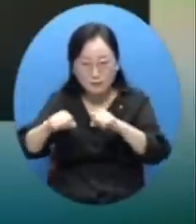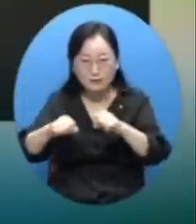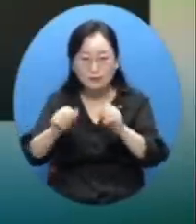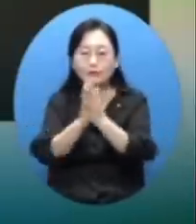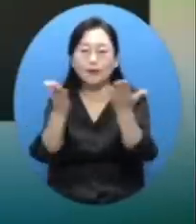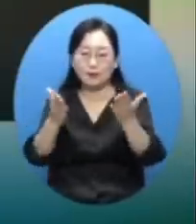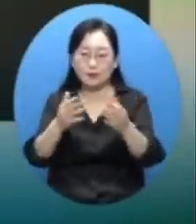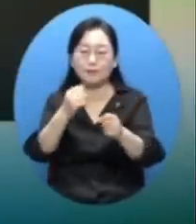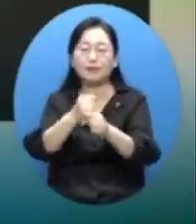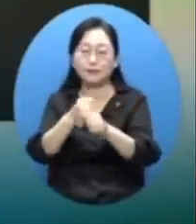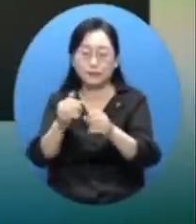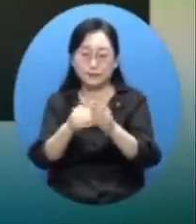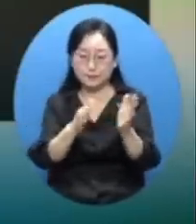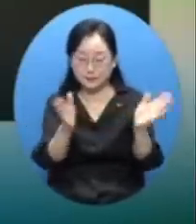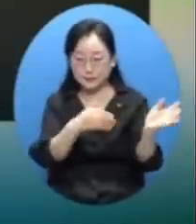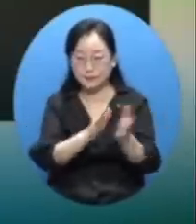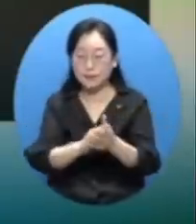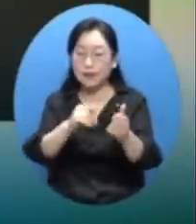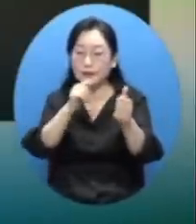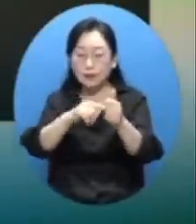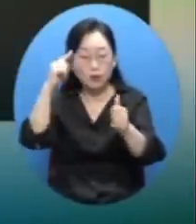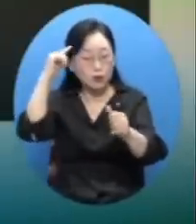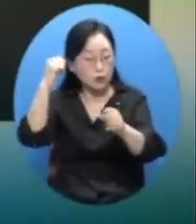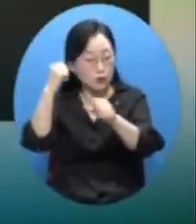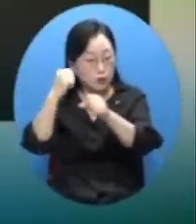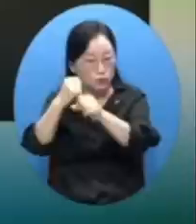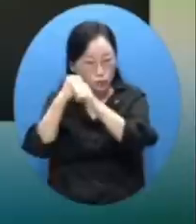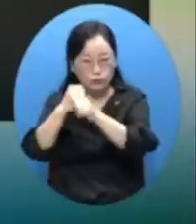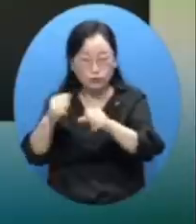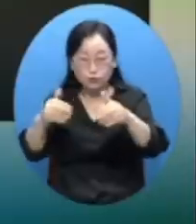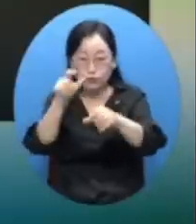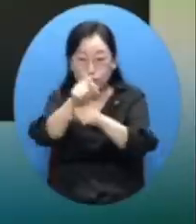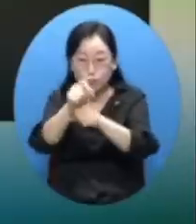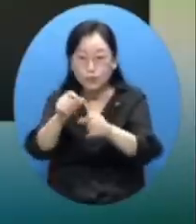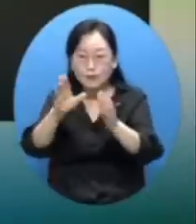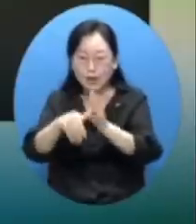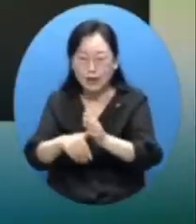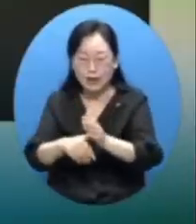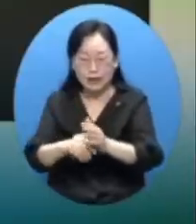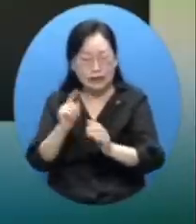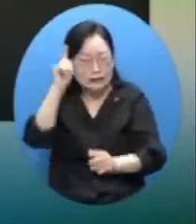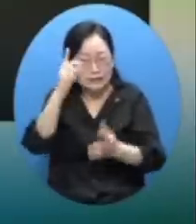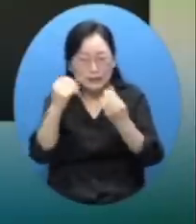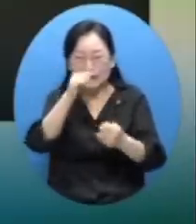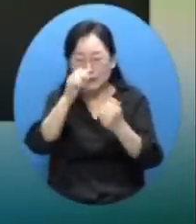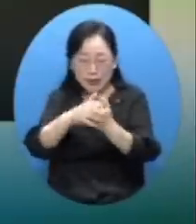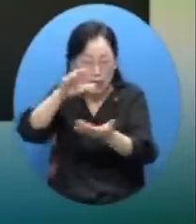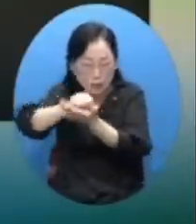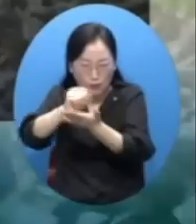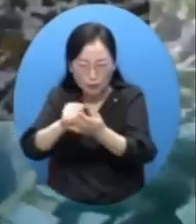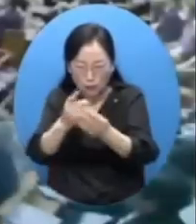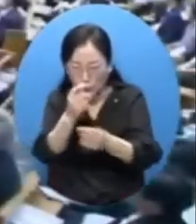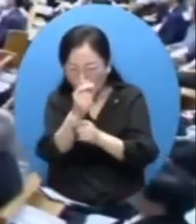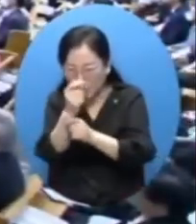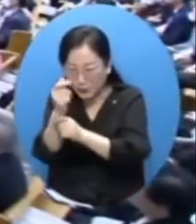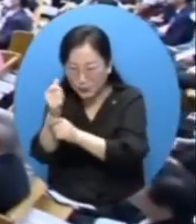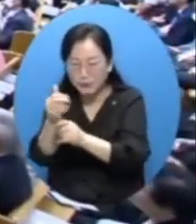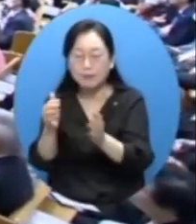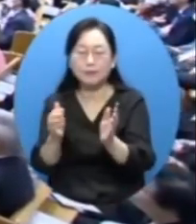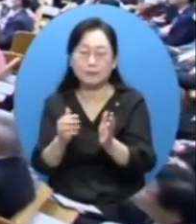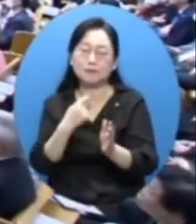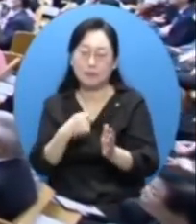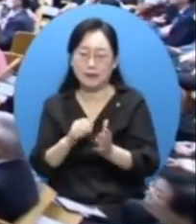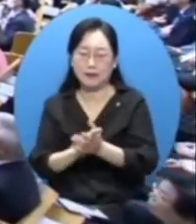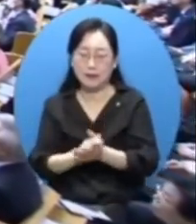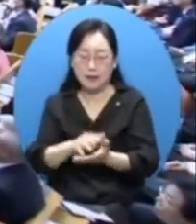대덕연구원에서 연구원 생활할 때 퇴근하면 연구원들끼리 모여서 스트레스가 많으니까 늘 화투로 노름을 했습니다.